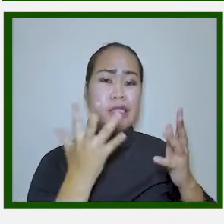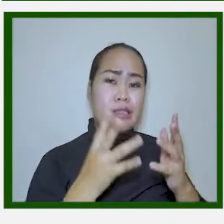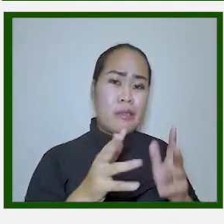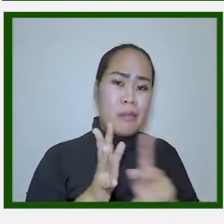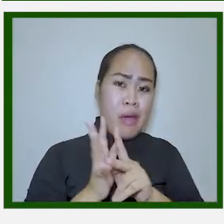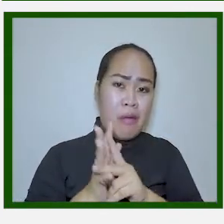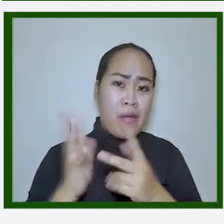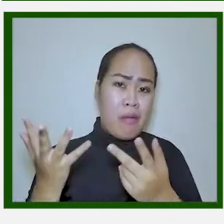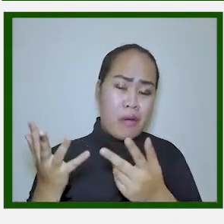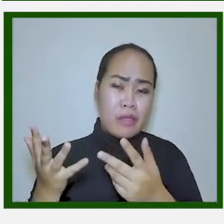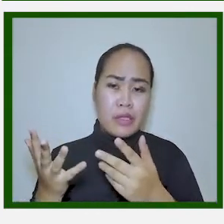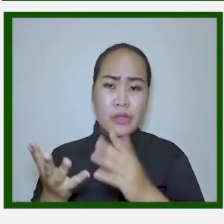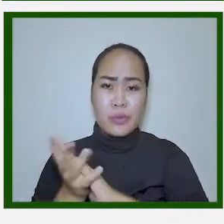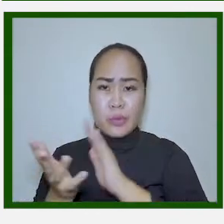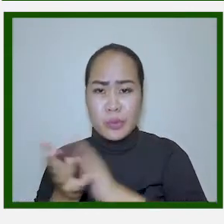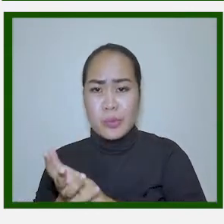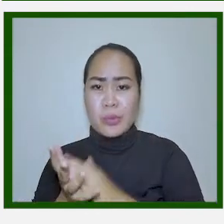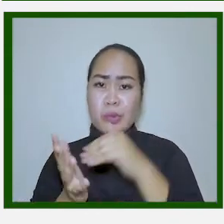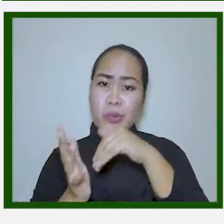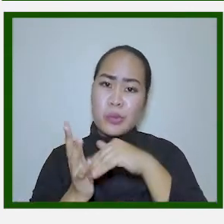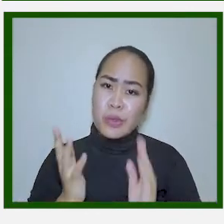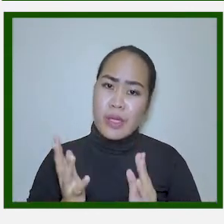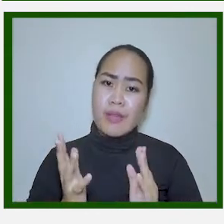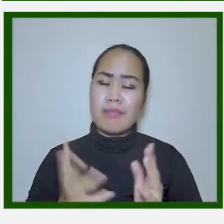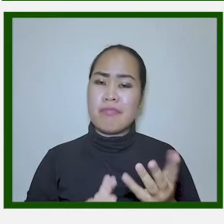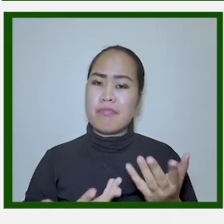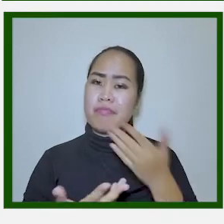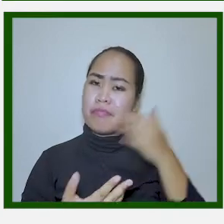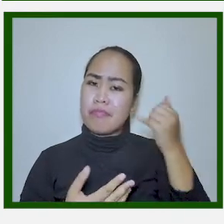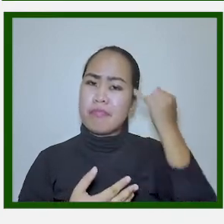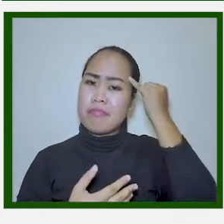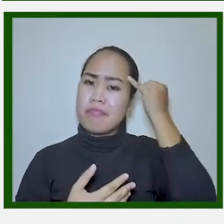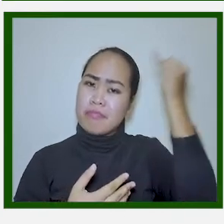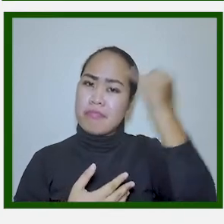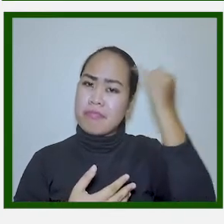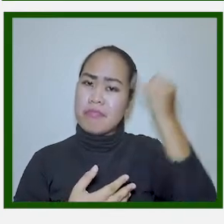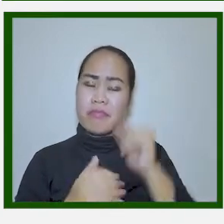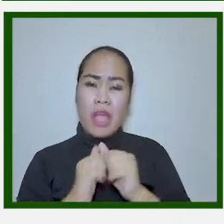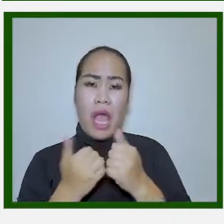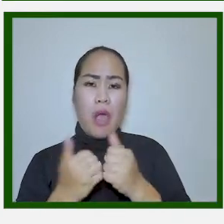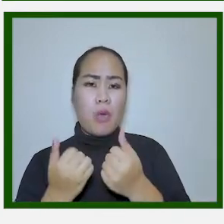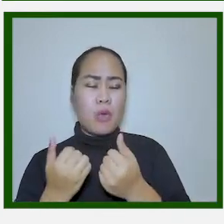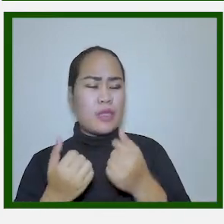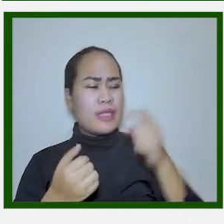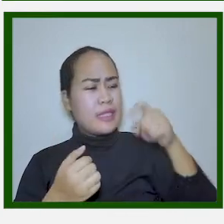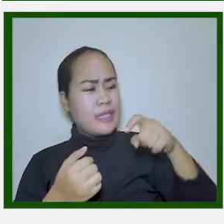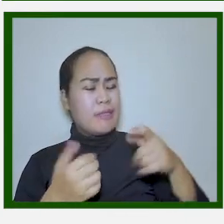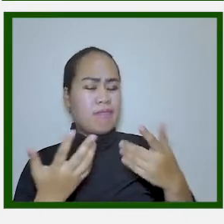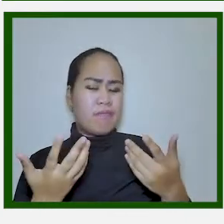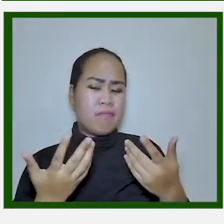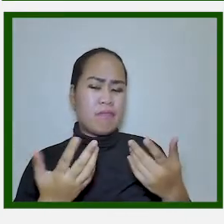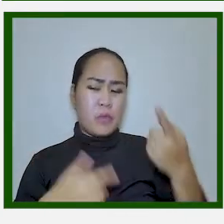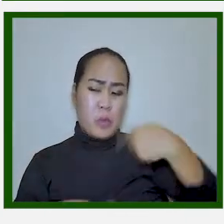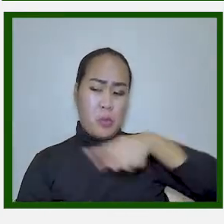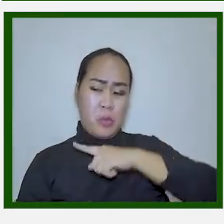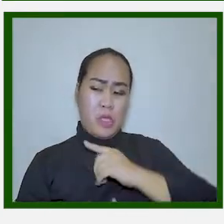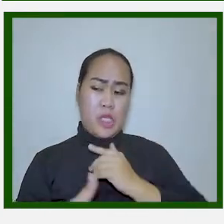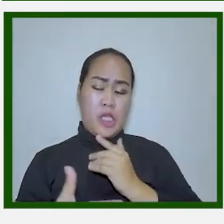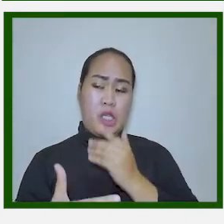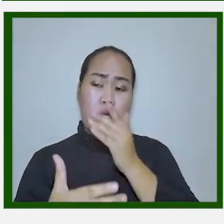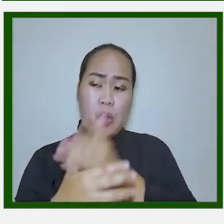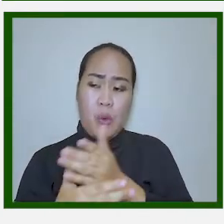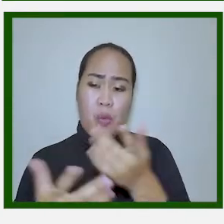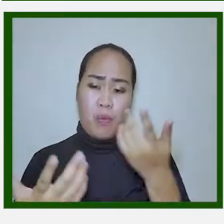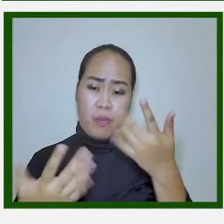mga mag-aaral. Kaya naisip nga nila, no, yung dapat na gagawin nilang in person, no, i-present na